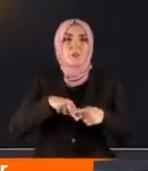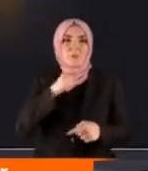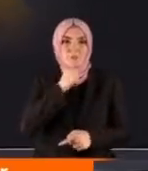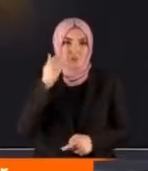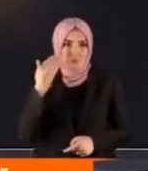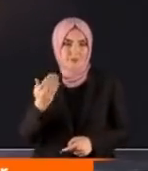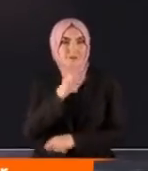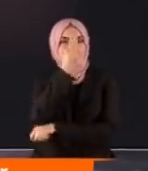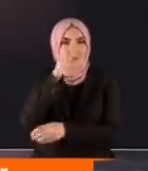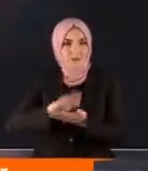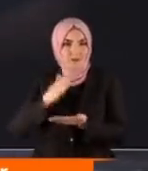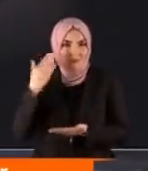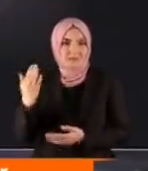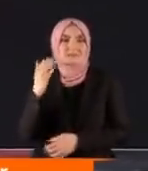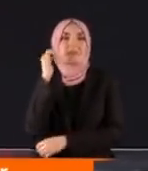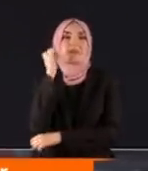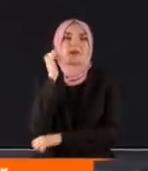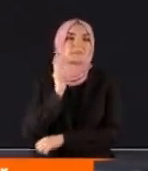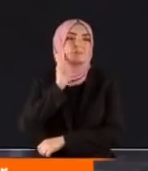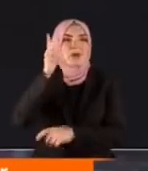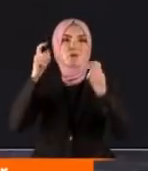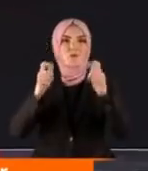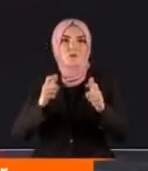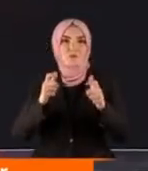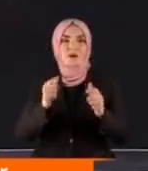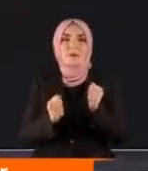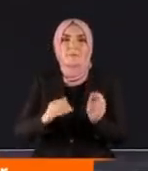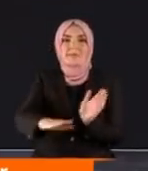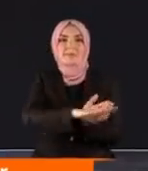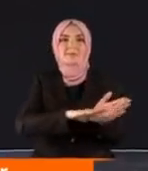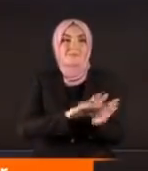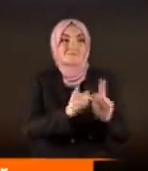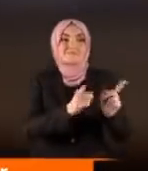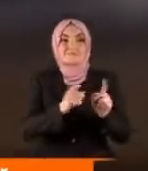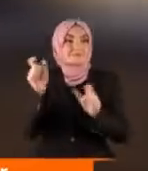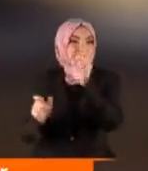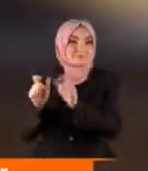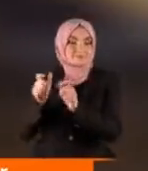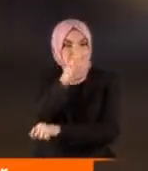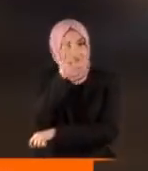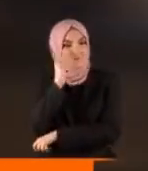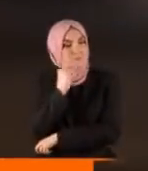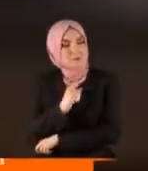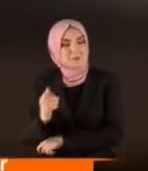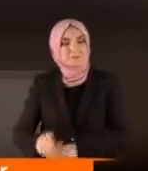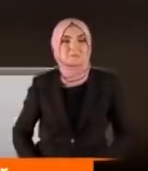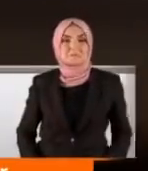Beyoğlu çevresinde değnekçileri görüntüledi. Bakın o tezgah nasıl işliyor.